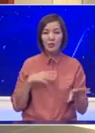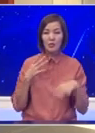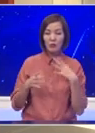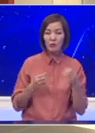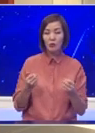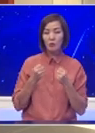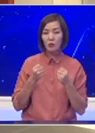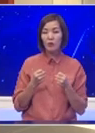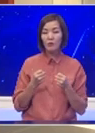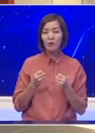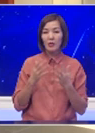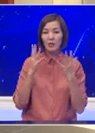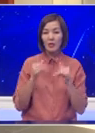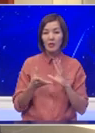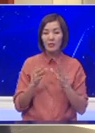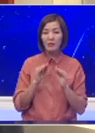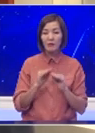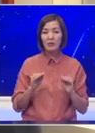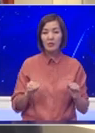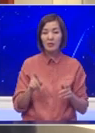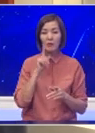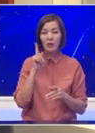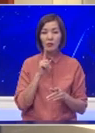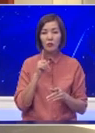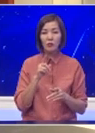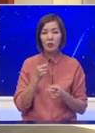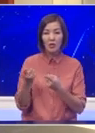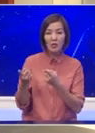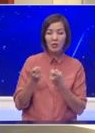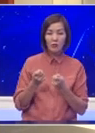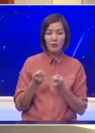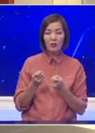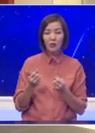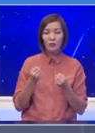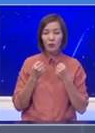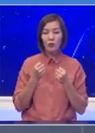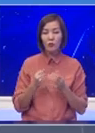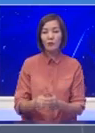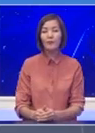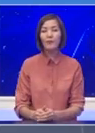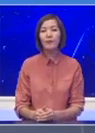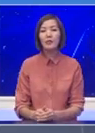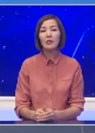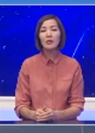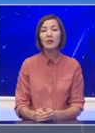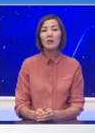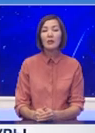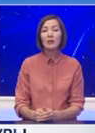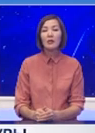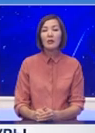спортом дети и молодежь района тянутся к спорту. Сейчас у района